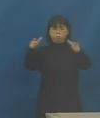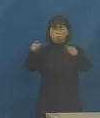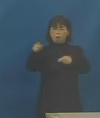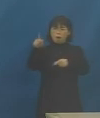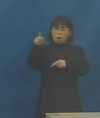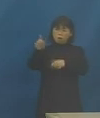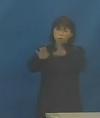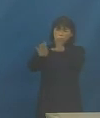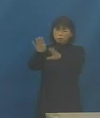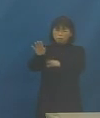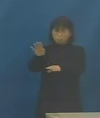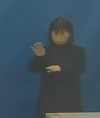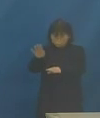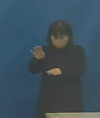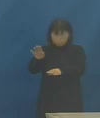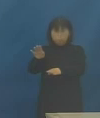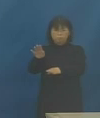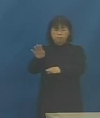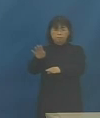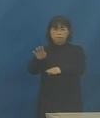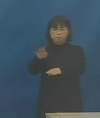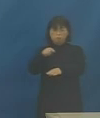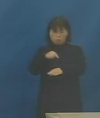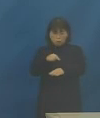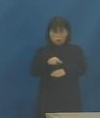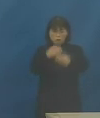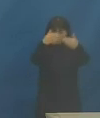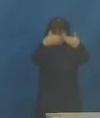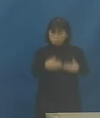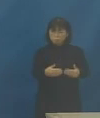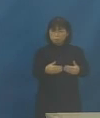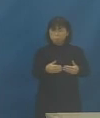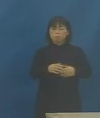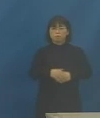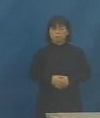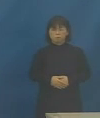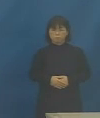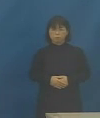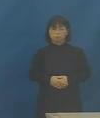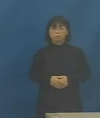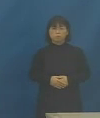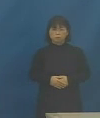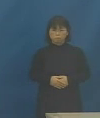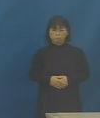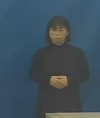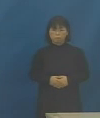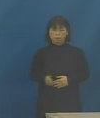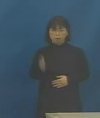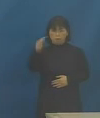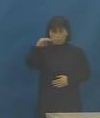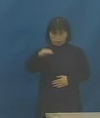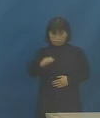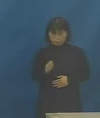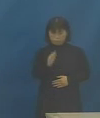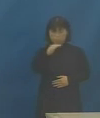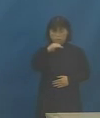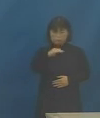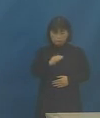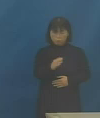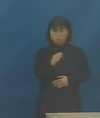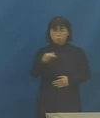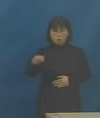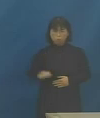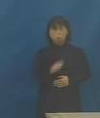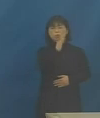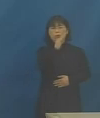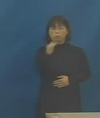形になるべくならないようにですねできれば行ったり来たり少なくてもじわじわ上がるで掃除